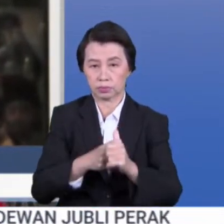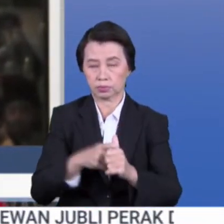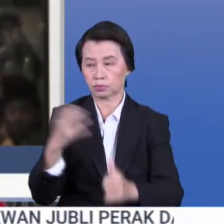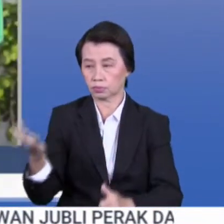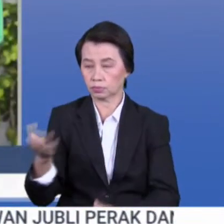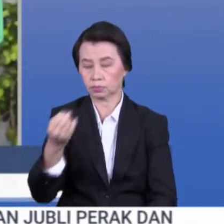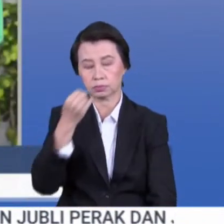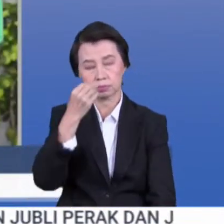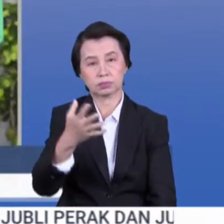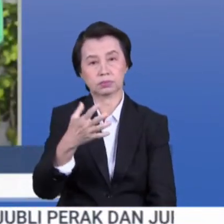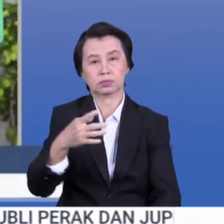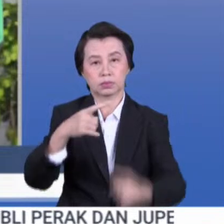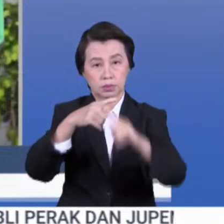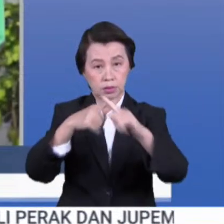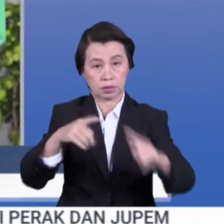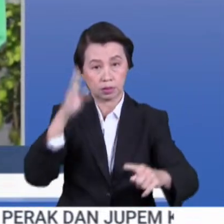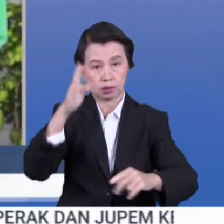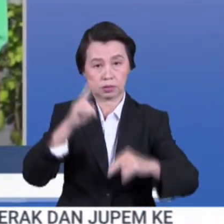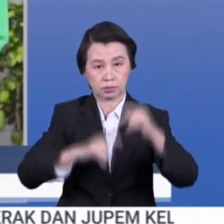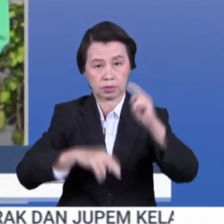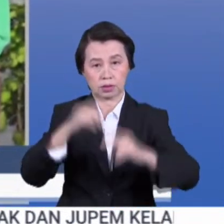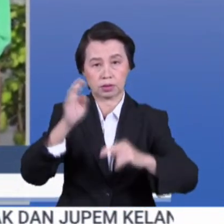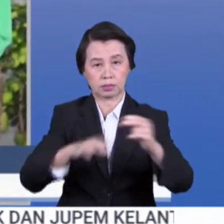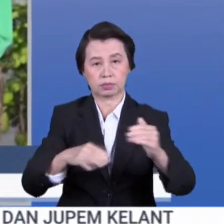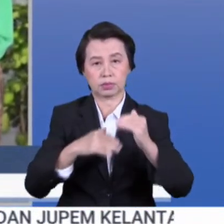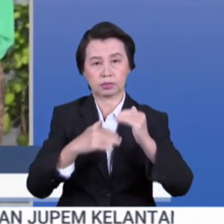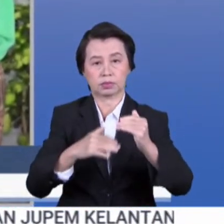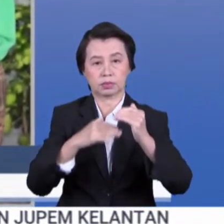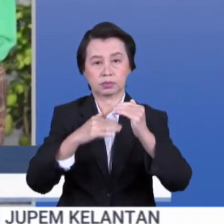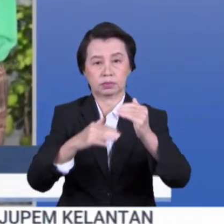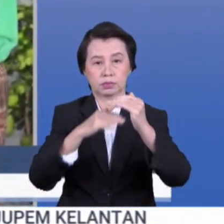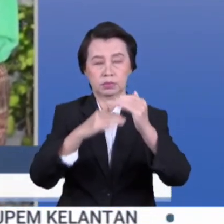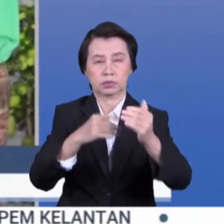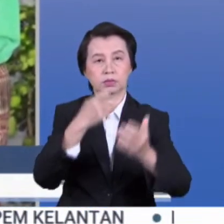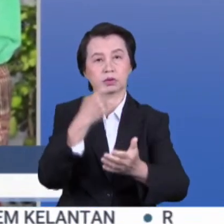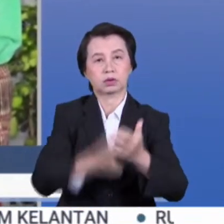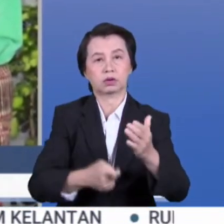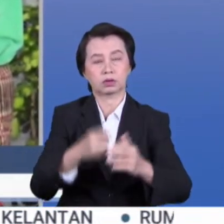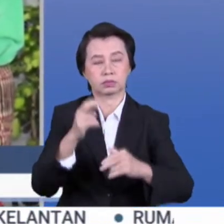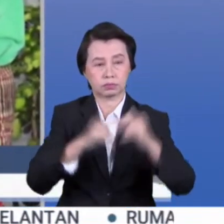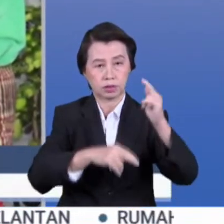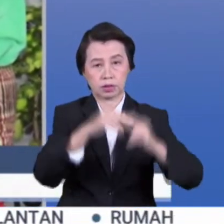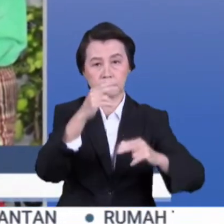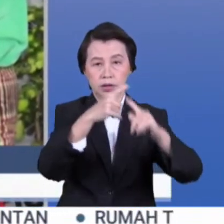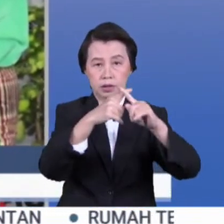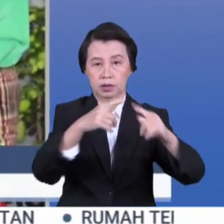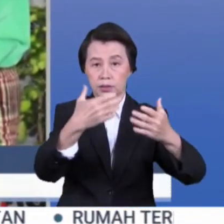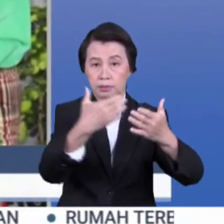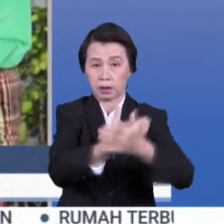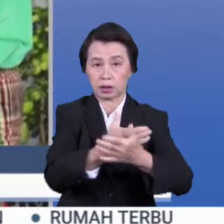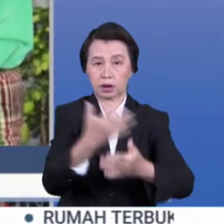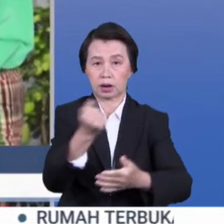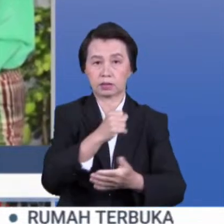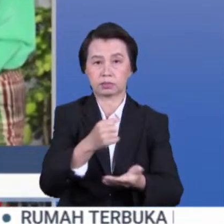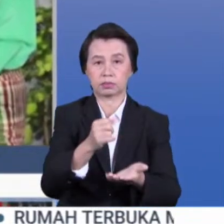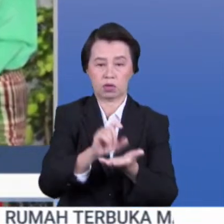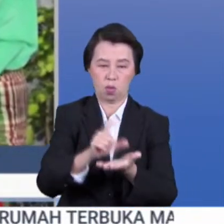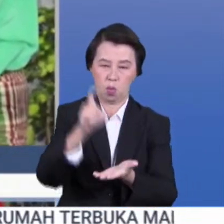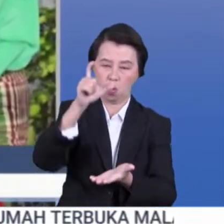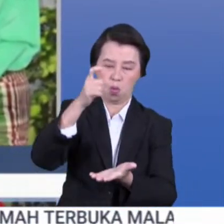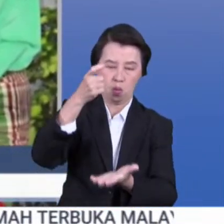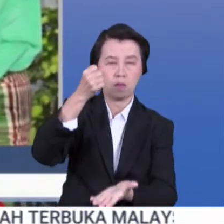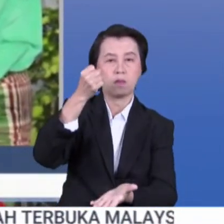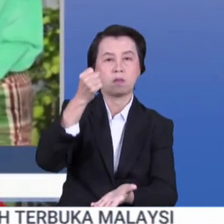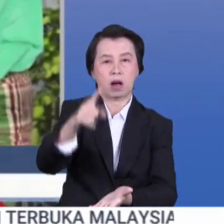memberitahu Dewan tersebut akan dibina secara berperingkat membandingkan kos bagi pembinaan Dewan baru itu memakan belanja yang agak